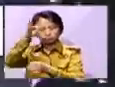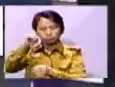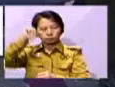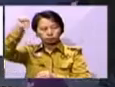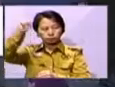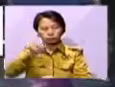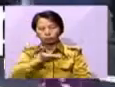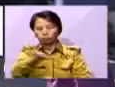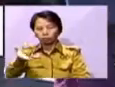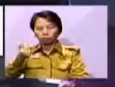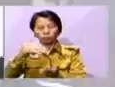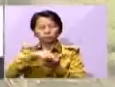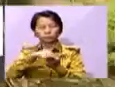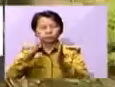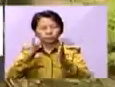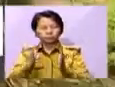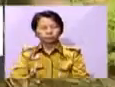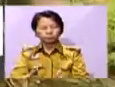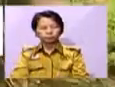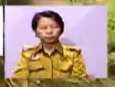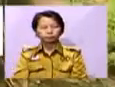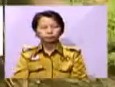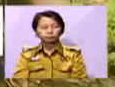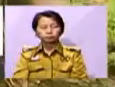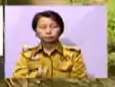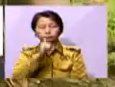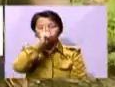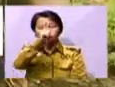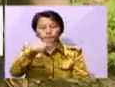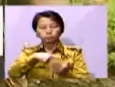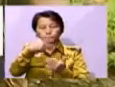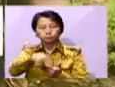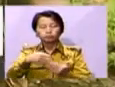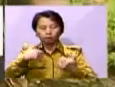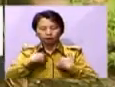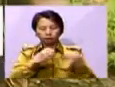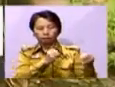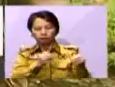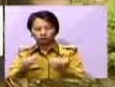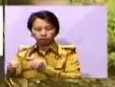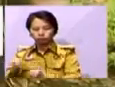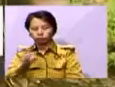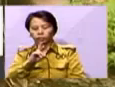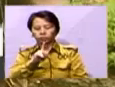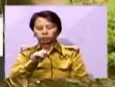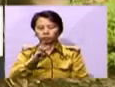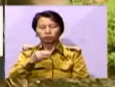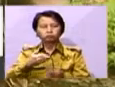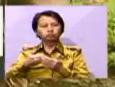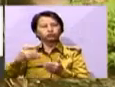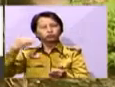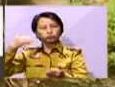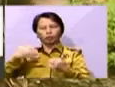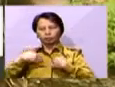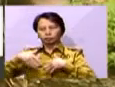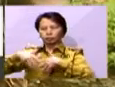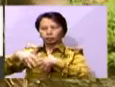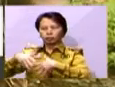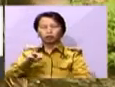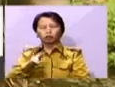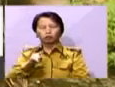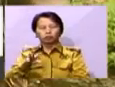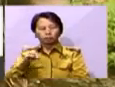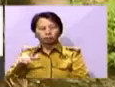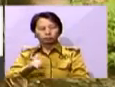kalangan mahasiswa. Sebenarnya program ini kita pernah anjurkan di RTM. Sebelum ni kita pernah berarak RTM tetapi dengan